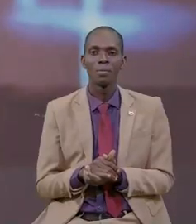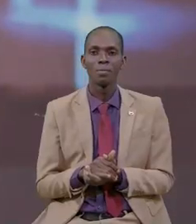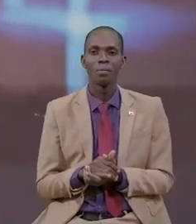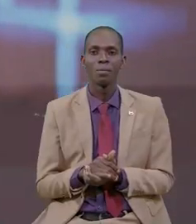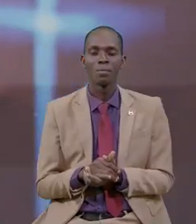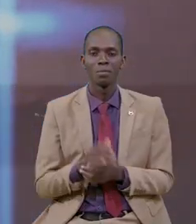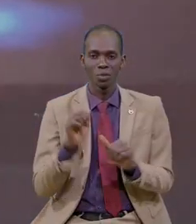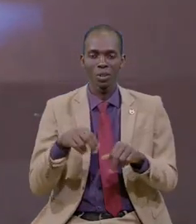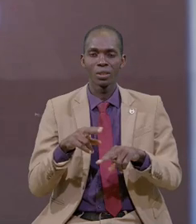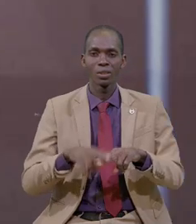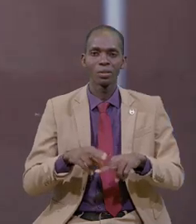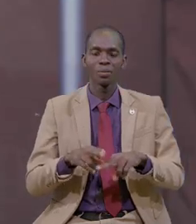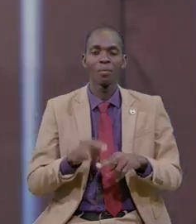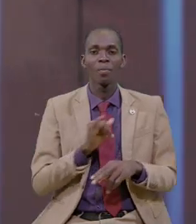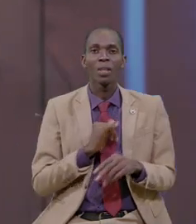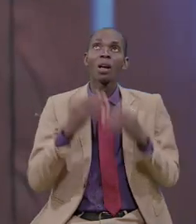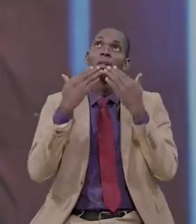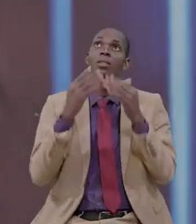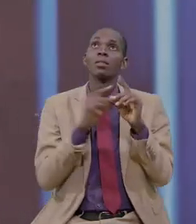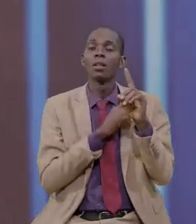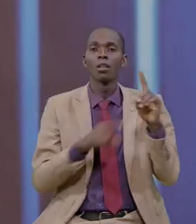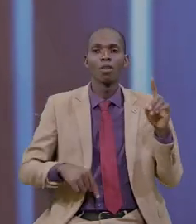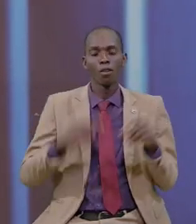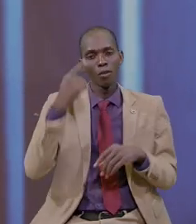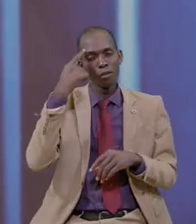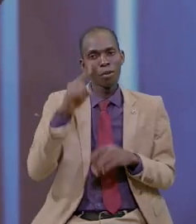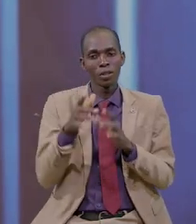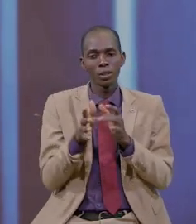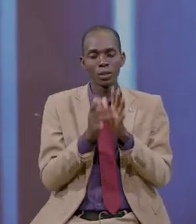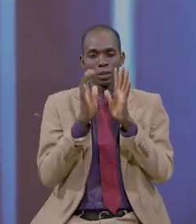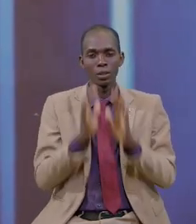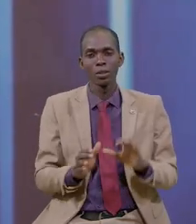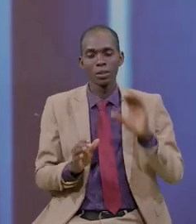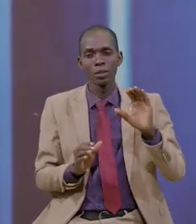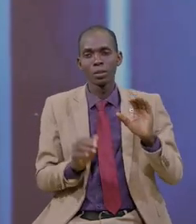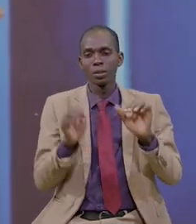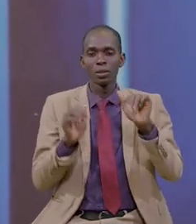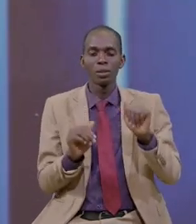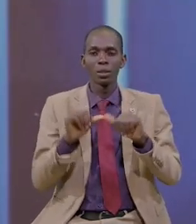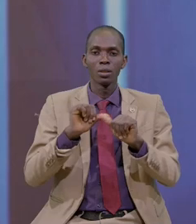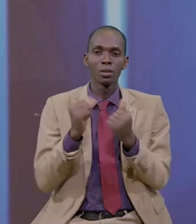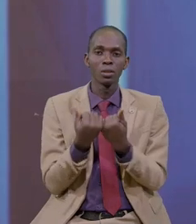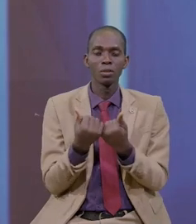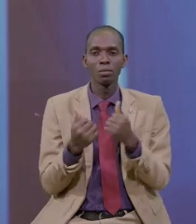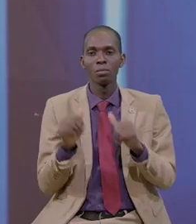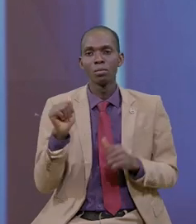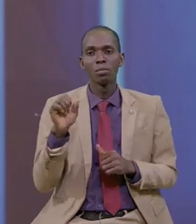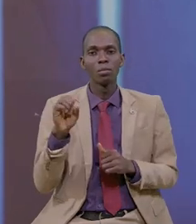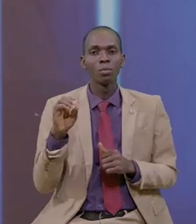Je remercie Dieu pour vous asseoir. Je remercie Dieu pour l'association chrétienne Nigeria. Je remercie le